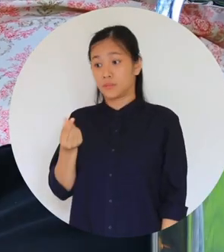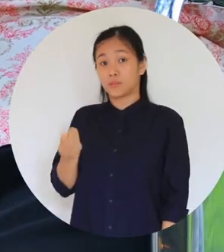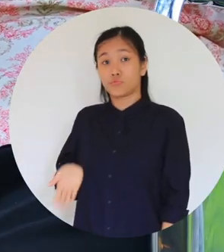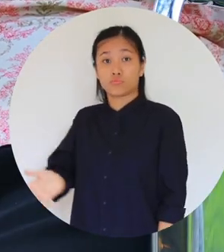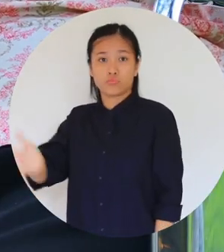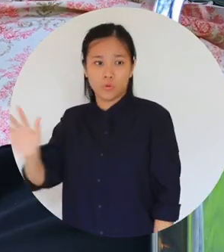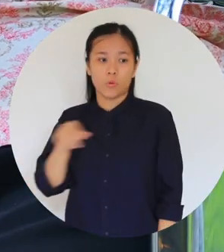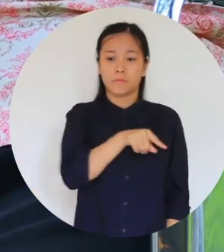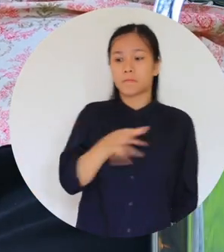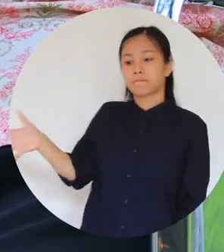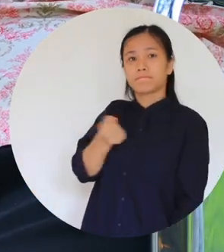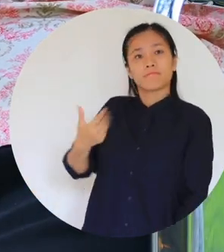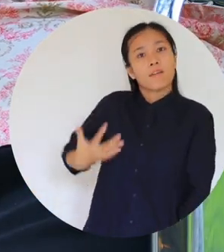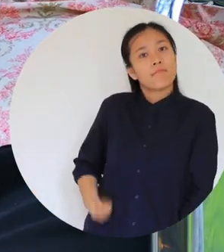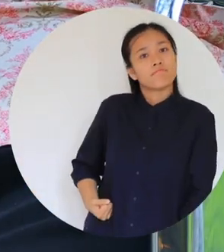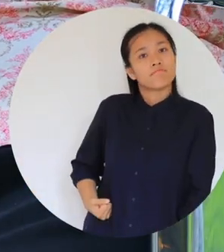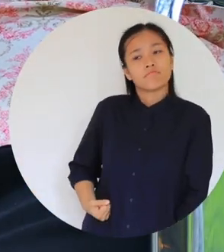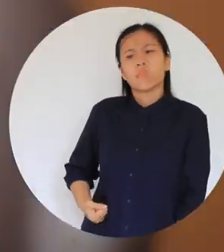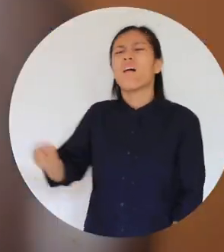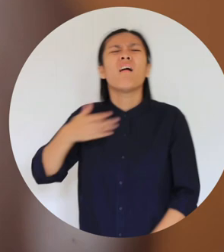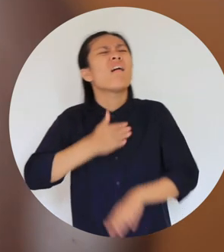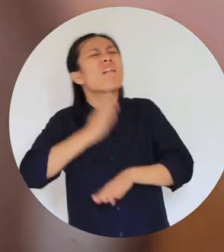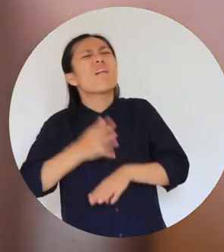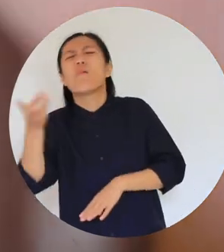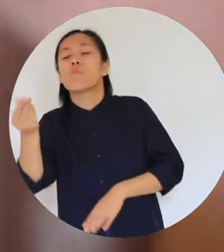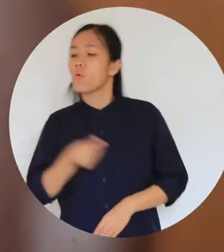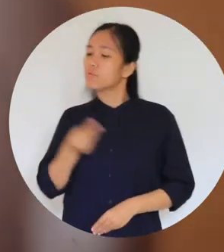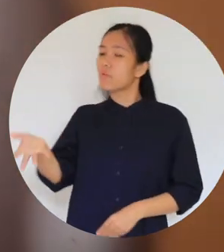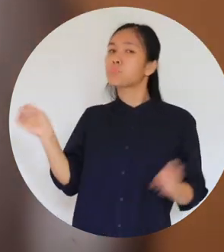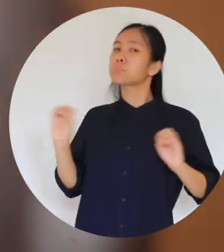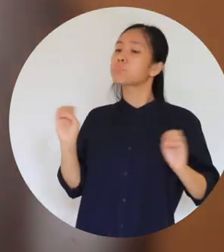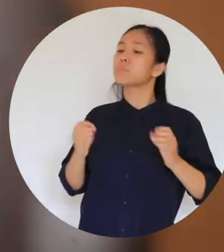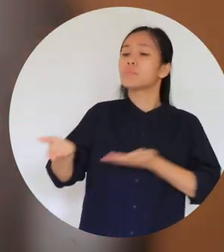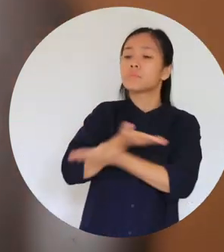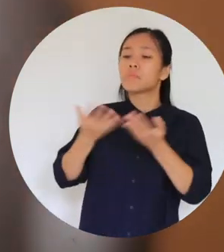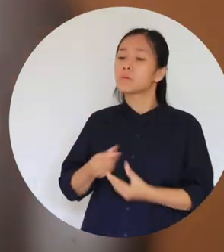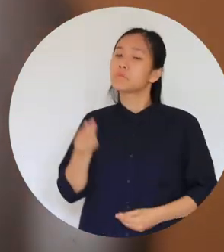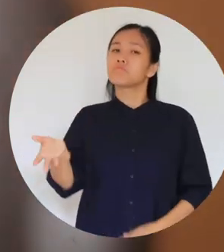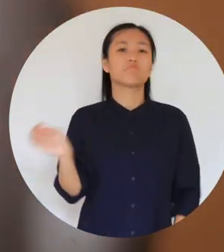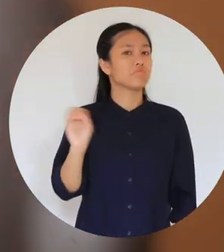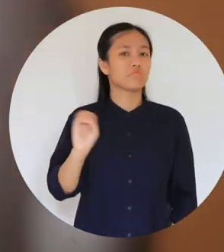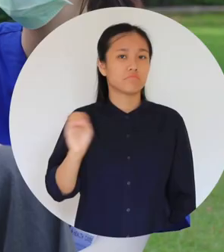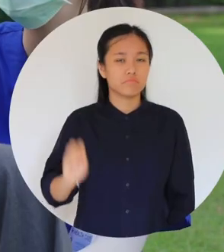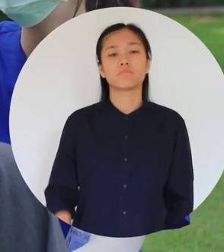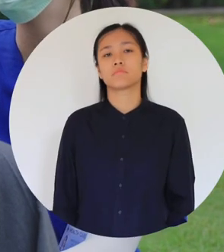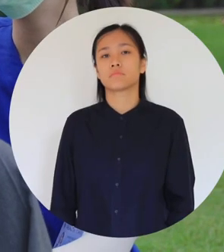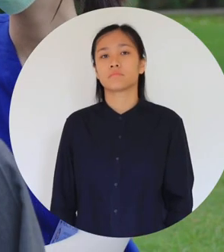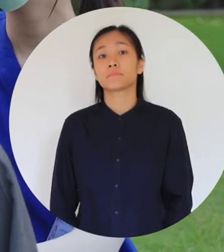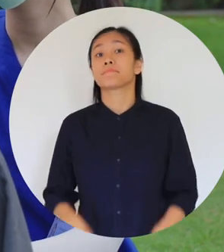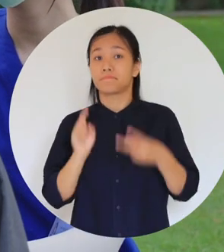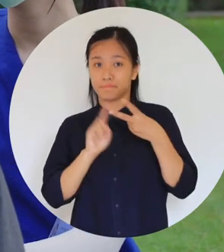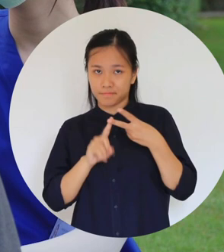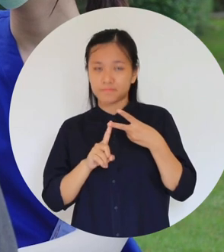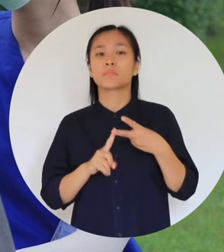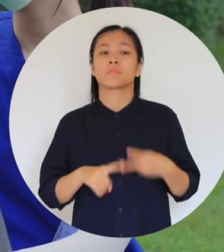chăm sóc giữ tiền của người khuyết tật nhưng không chi tiêu theo nhu cầu của người khuyết tật và cũng không bàn bạc với người khuyết tật. Thứ hai, người